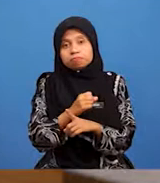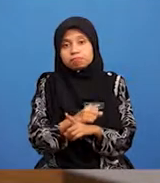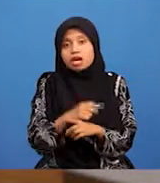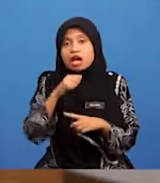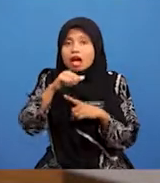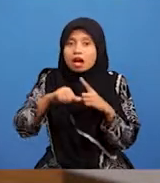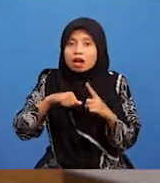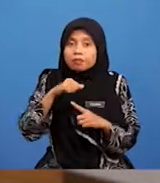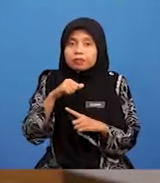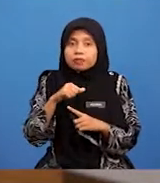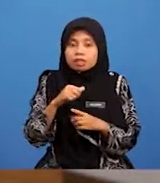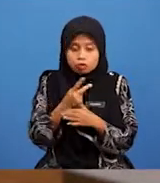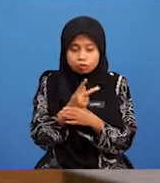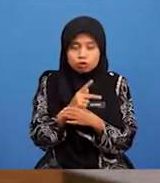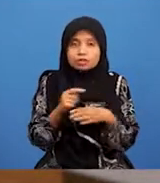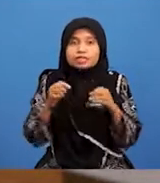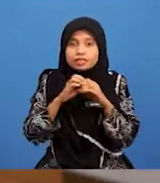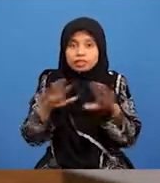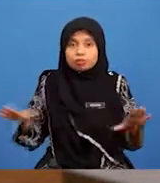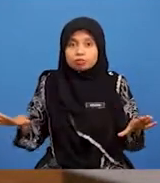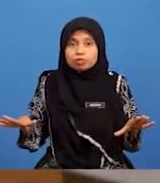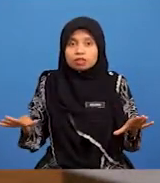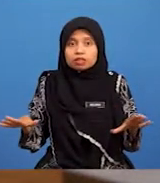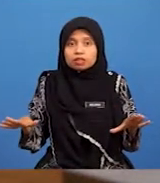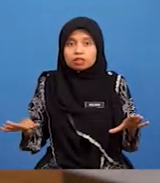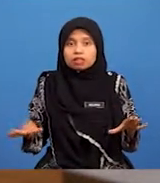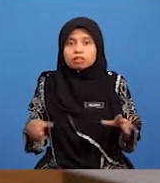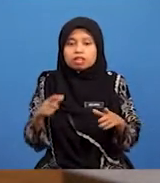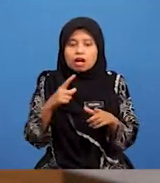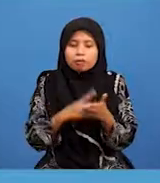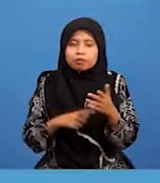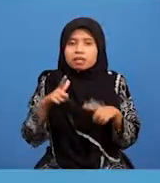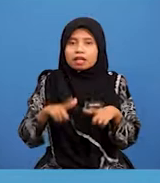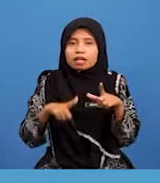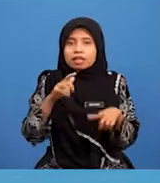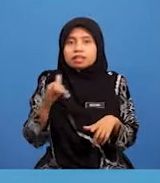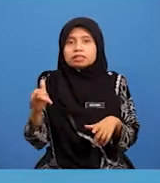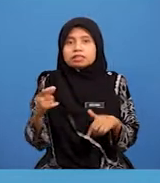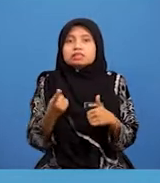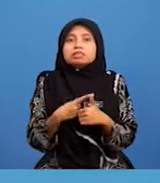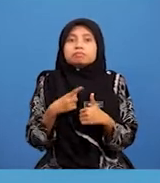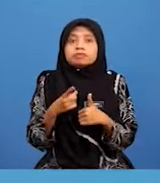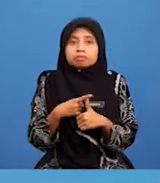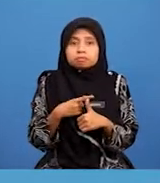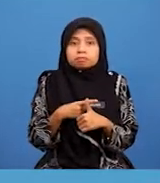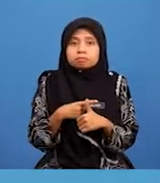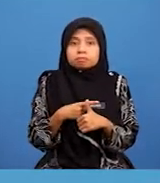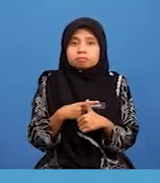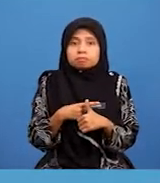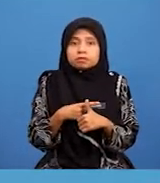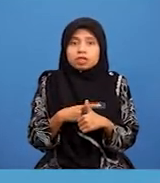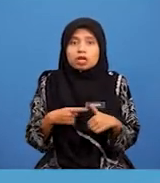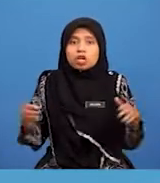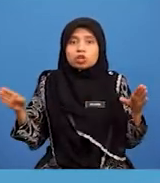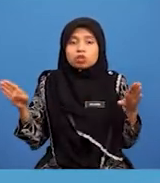Apabila perkongsian dibubarkan, langkah-langkah berikut perlu dilaksanakan. Yang pertama, menutup